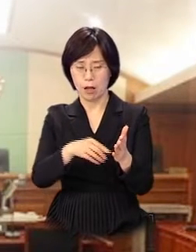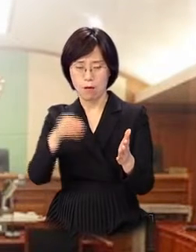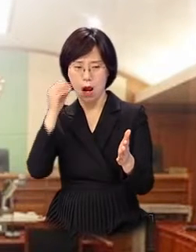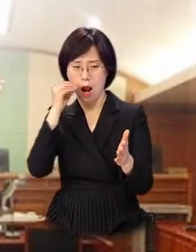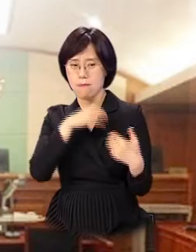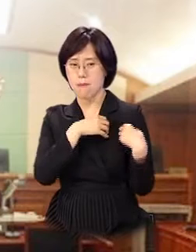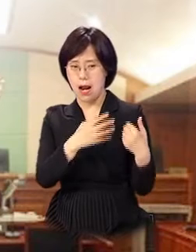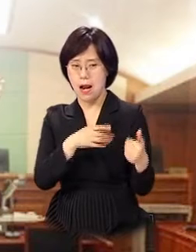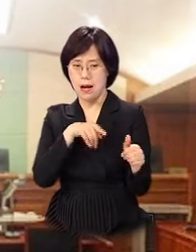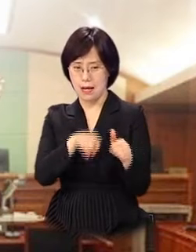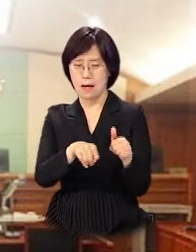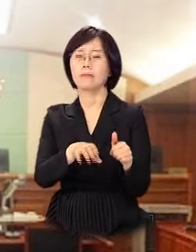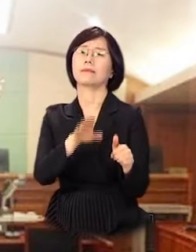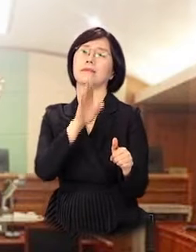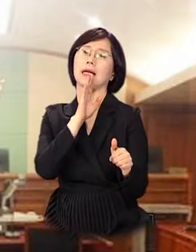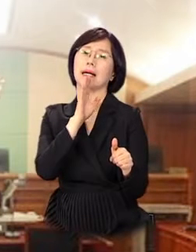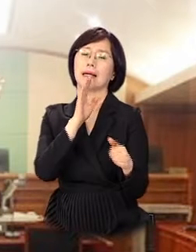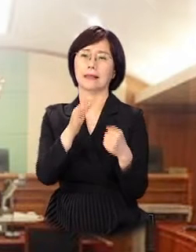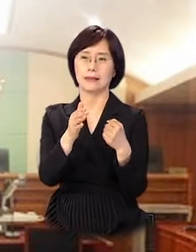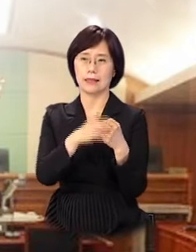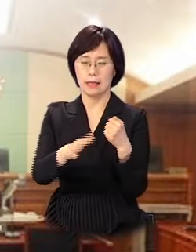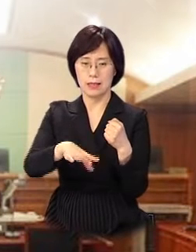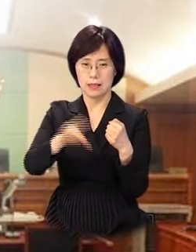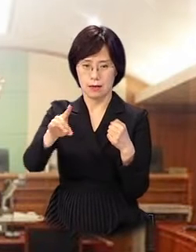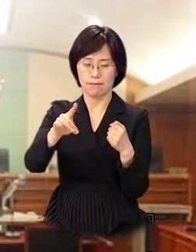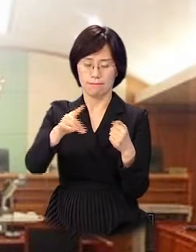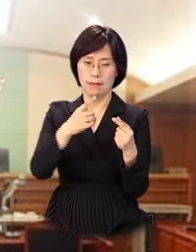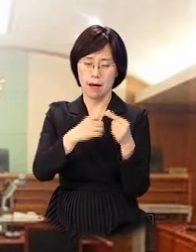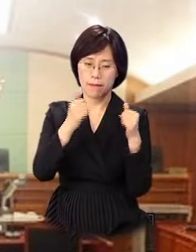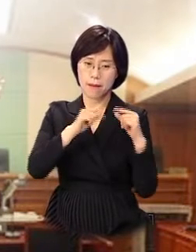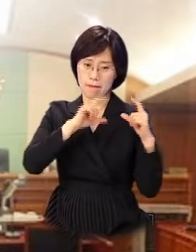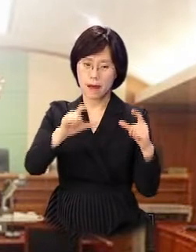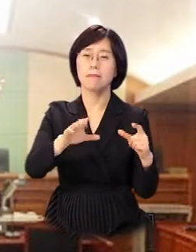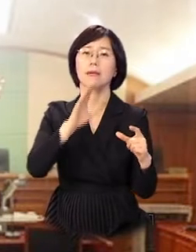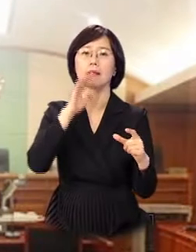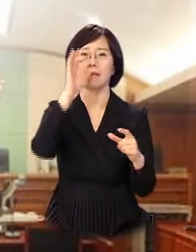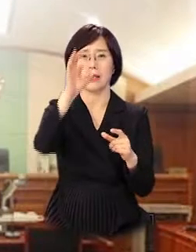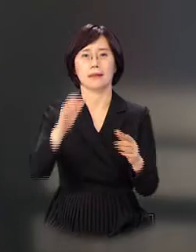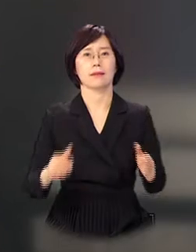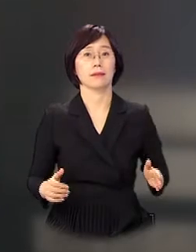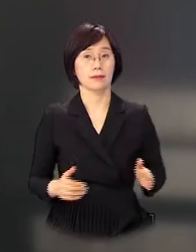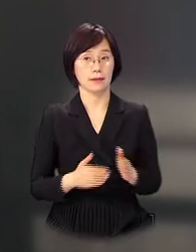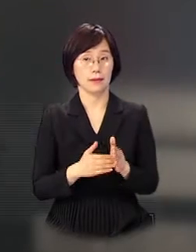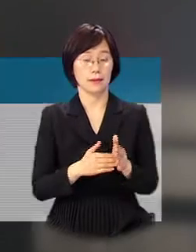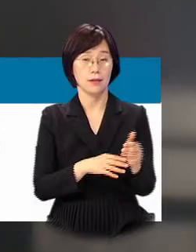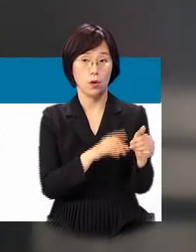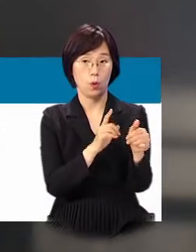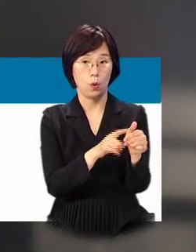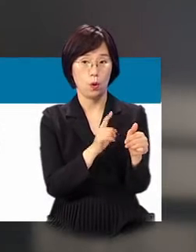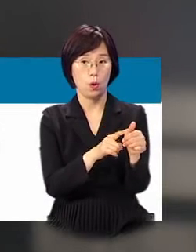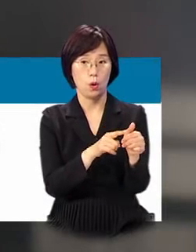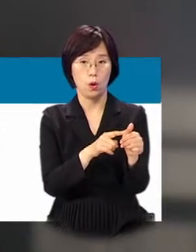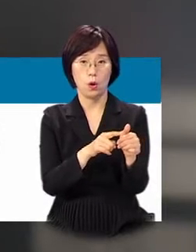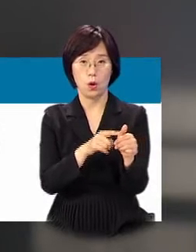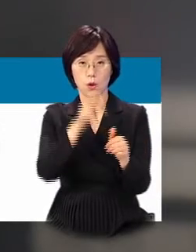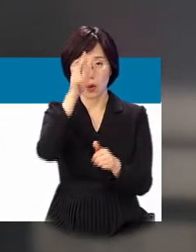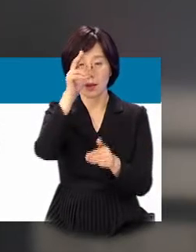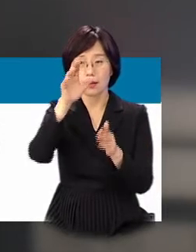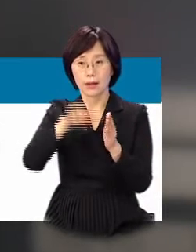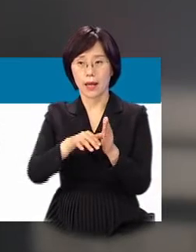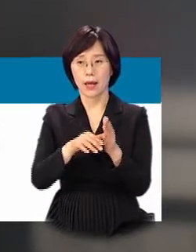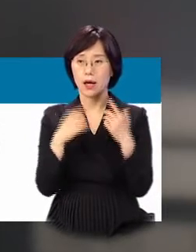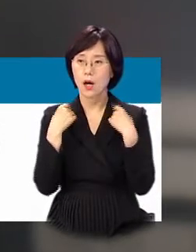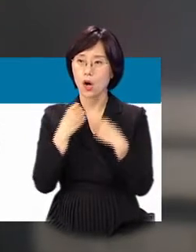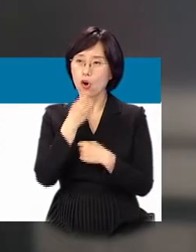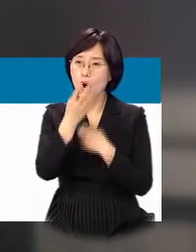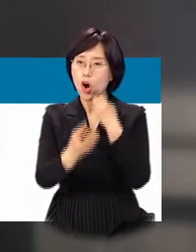방치해 살인의 고의가 있었다며 원심의 판단이 정당하다고 봤습니다. 피고인이 수사기관에서 일관되고